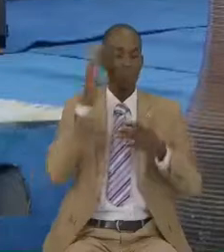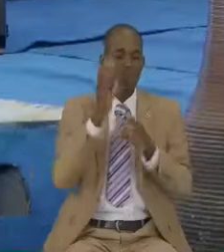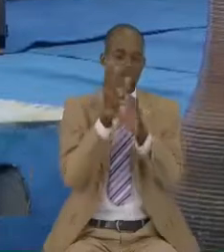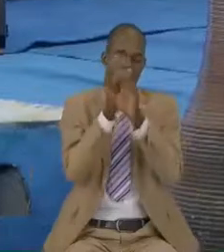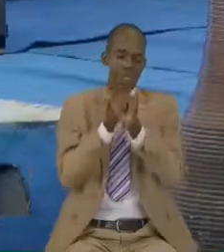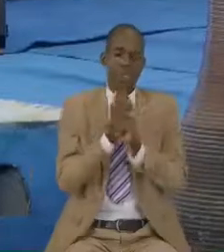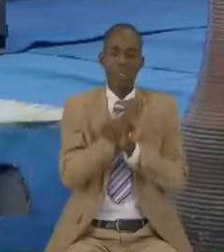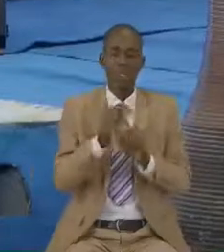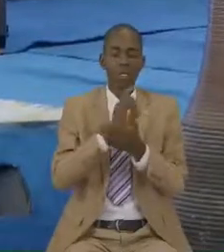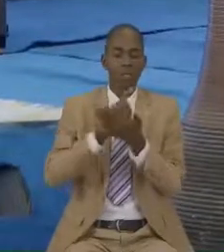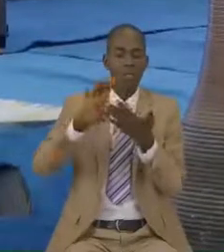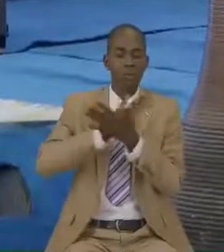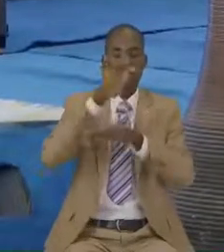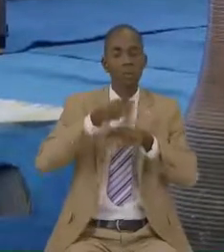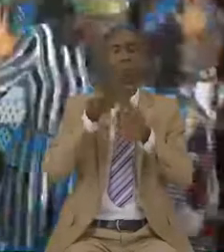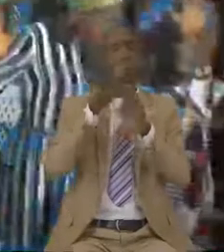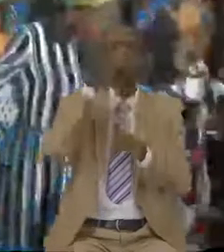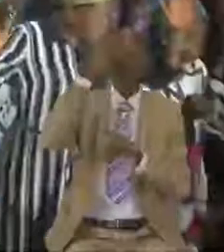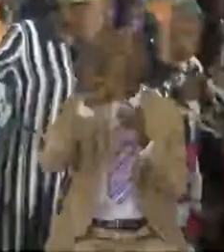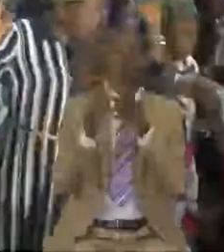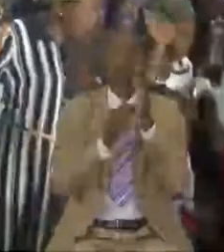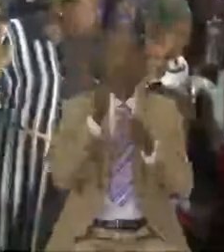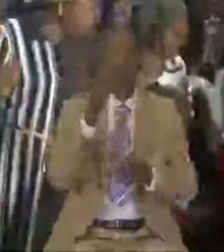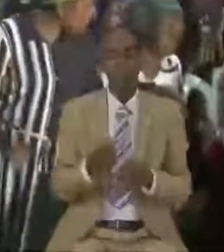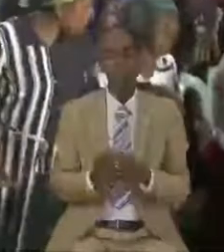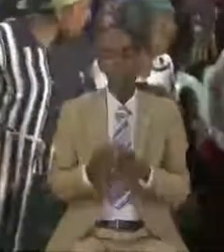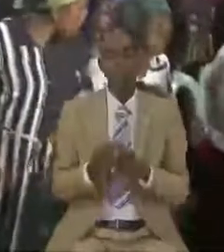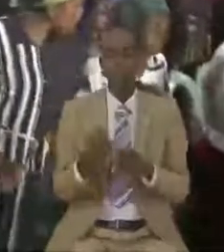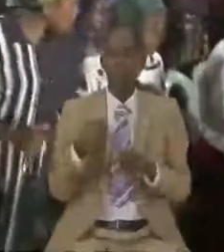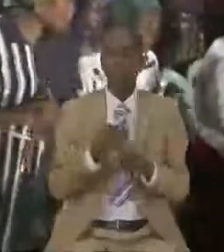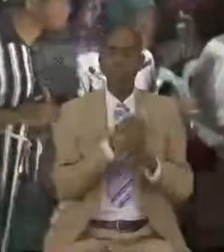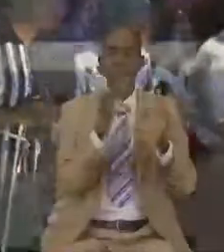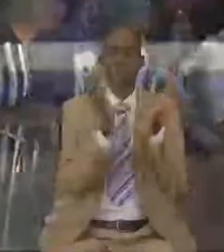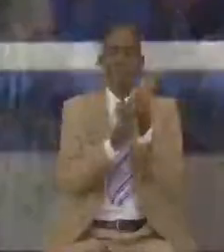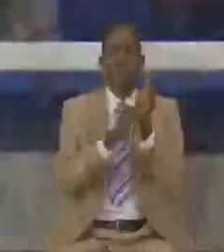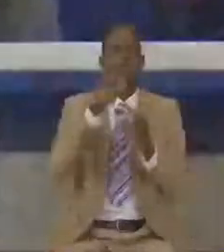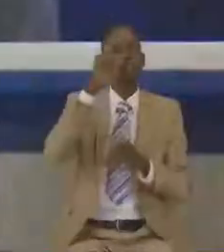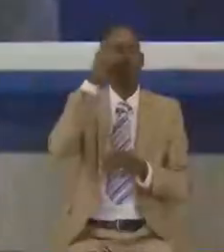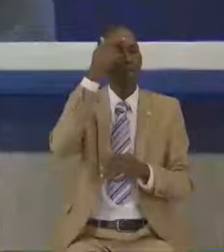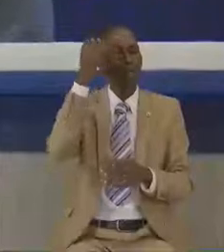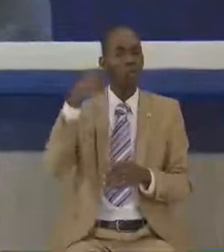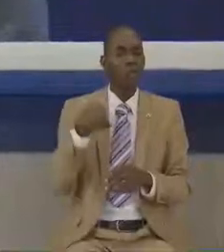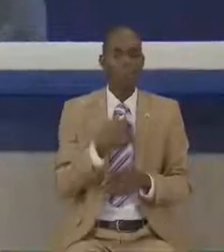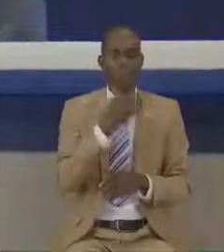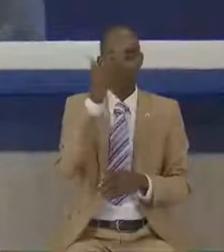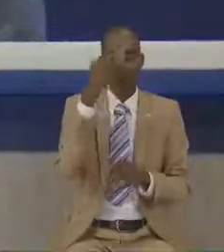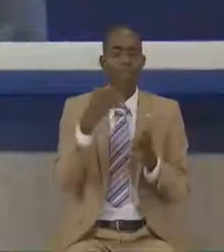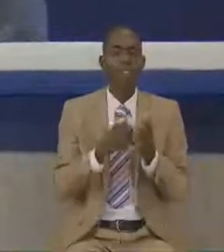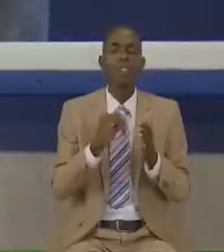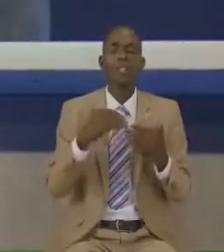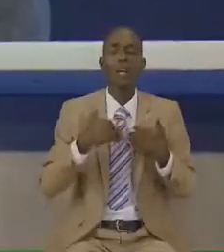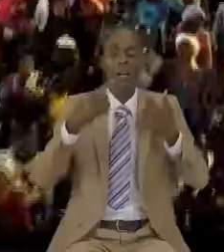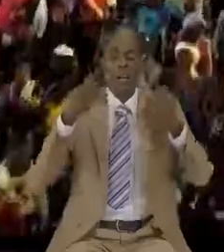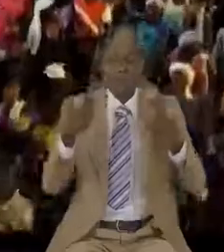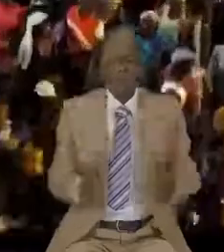vies reçoivent une touche divine de ta part au nom de Jésus. Nous te louons parce que nous